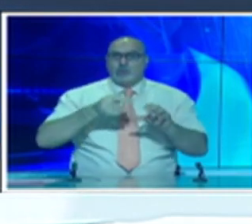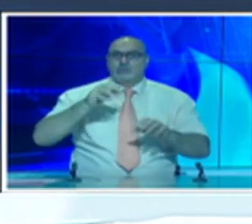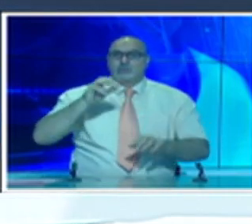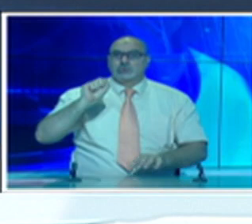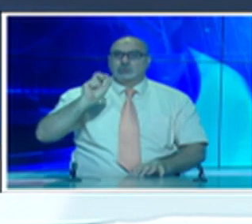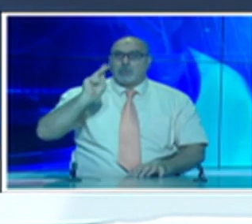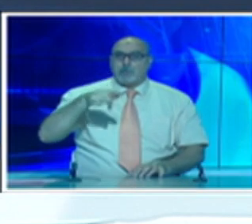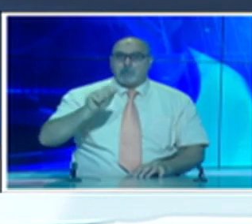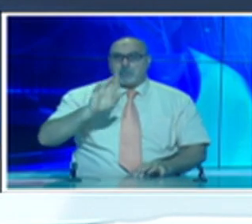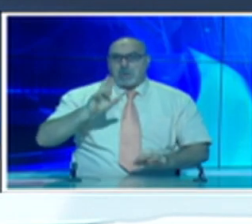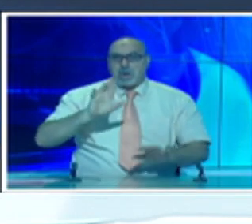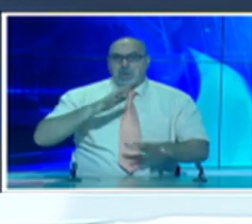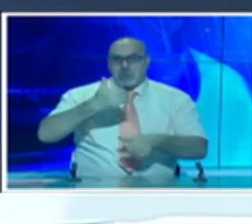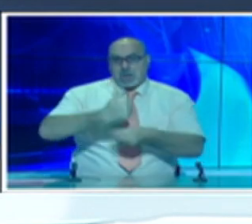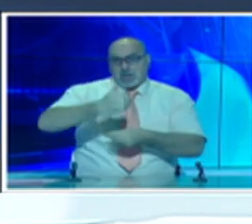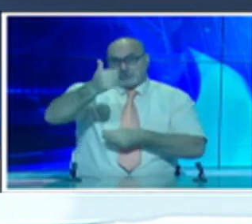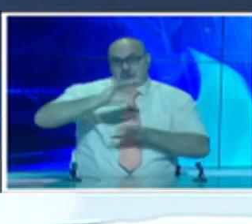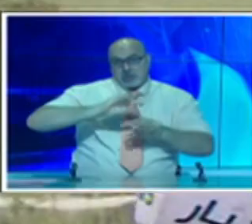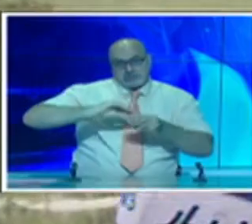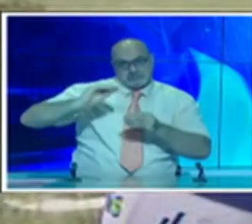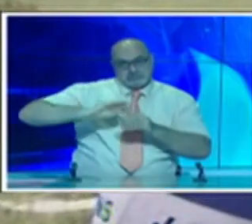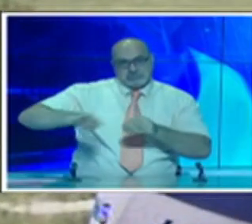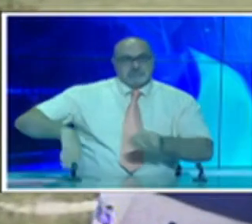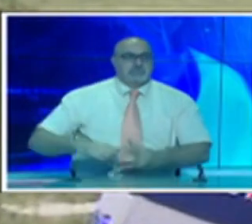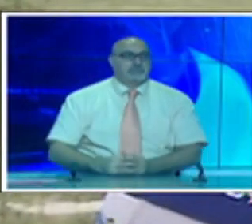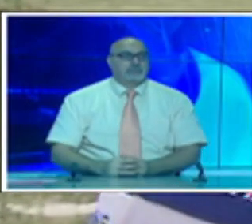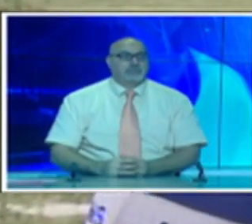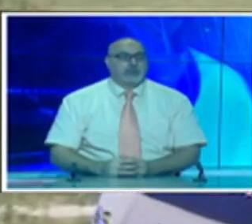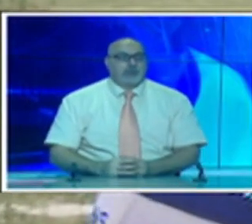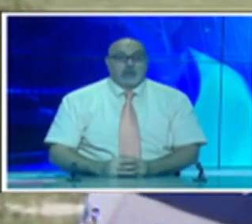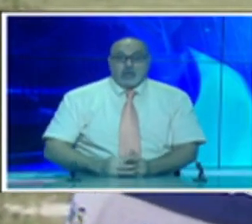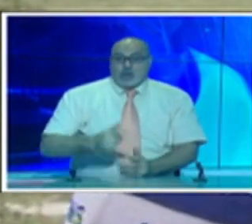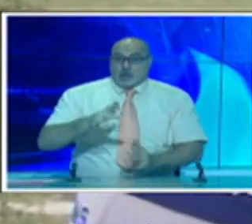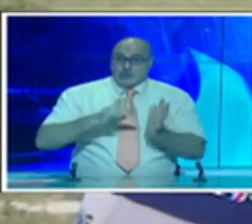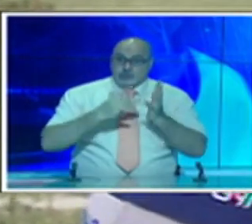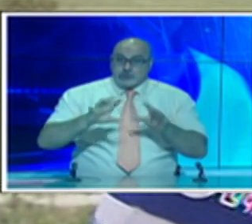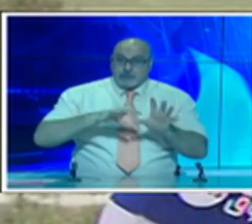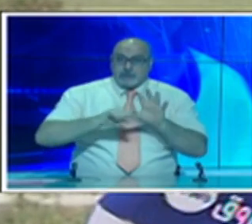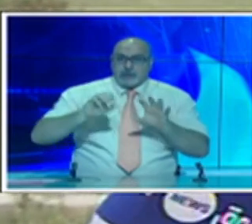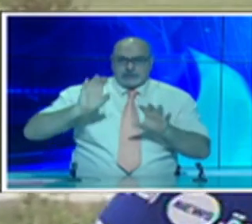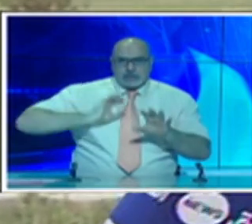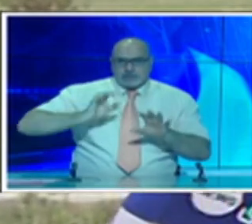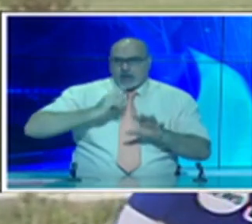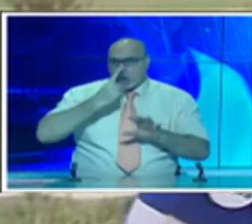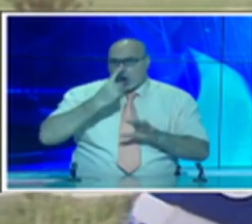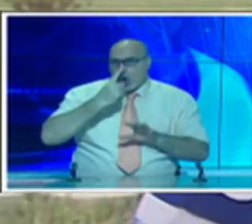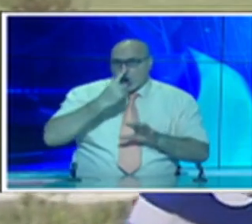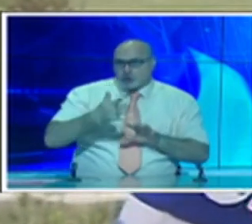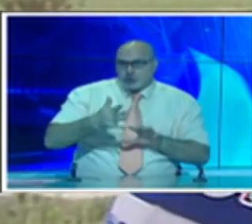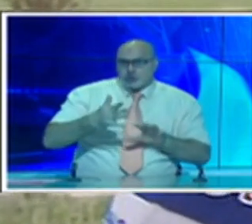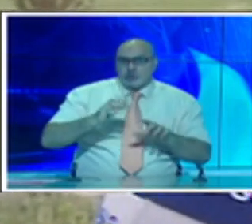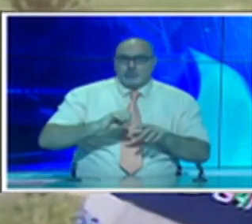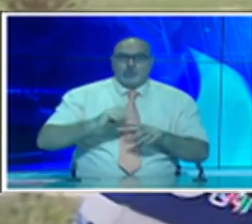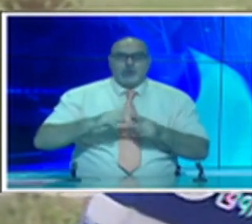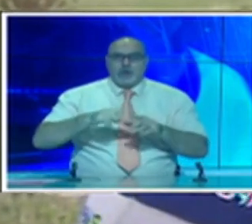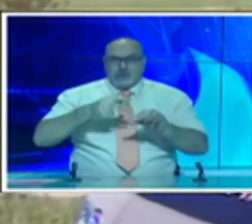بداية من السنة المقبلة. إن شاء الله تجارب في المصفات عند سوناطراك باش ان شاء الله نحيو